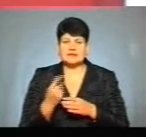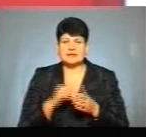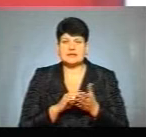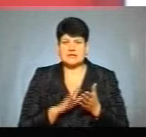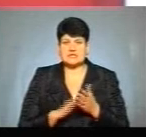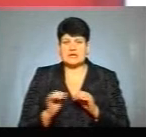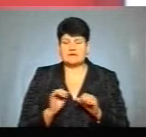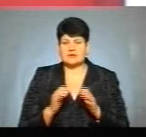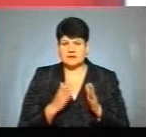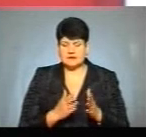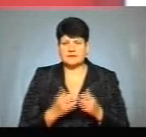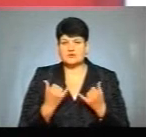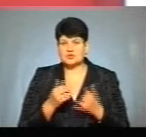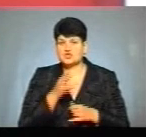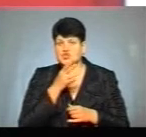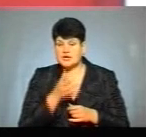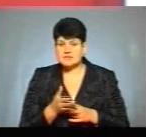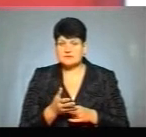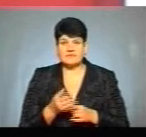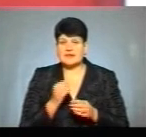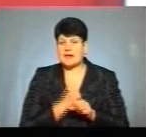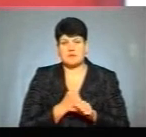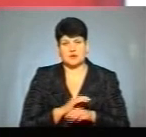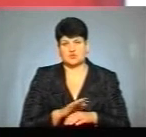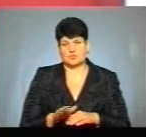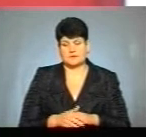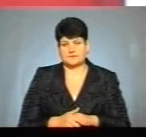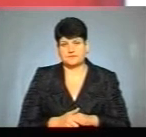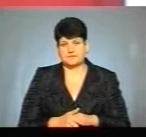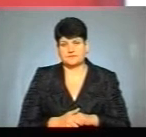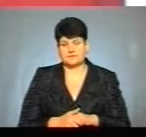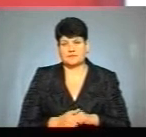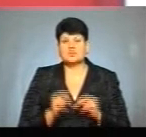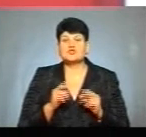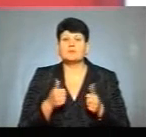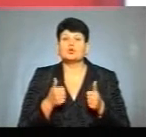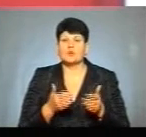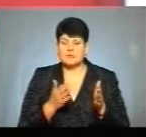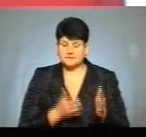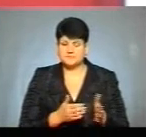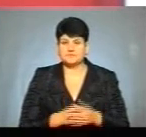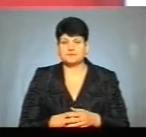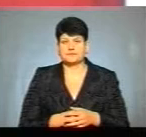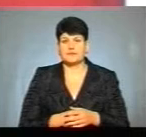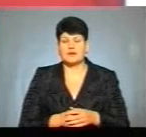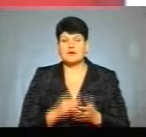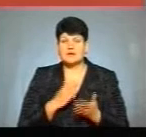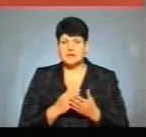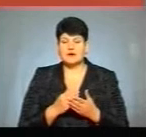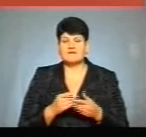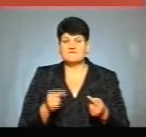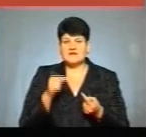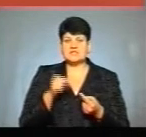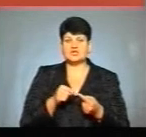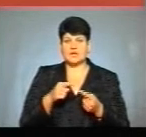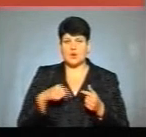керівників. На даний час він не працює. Чим добре? Тому що є визначене коло